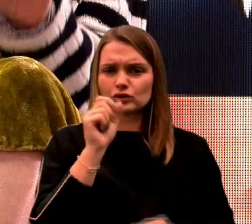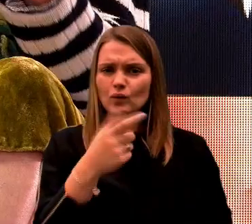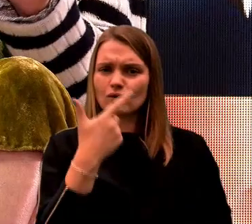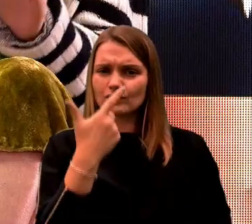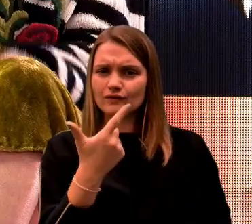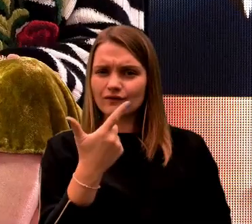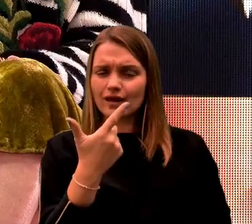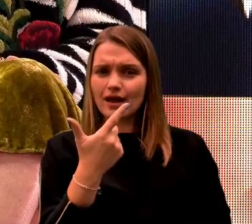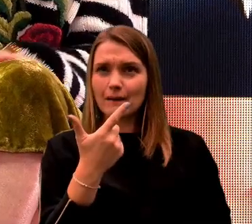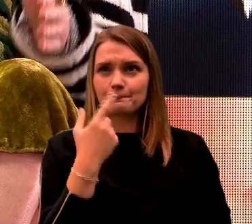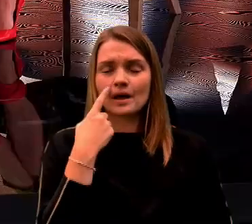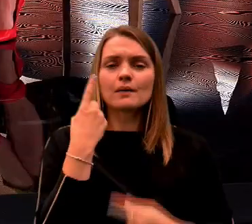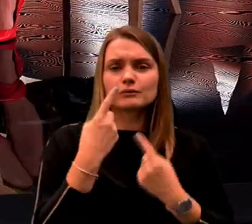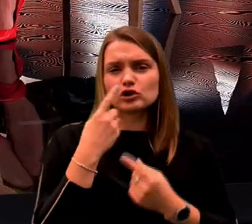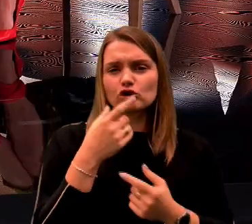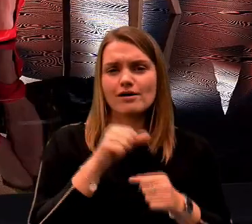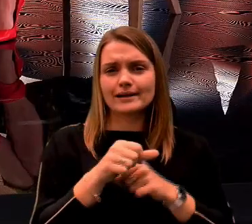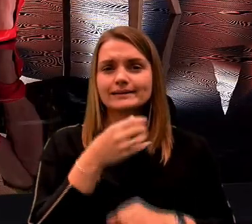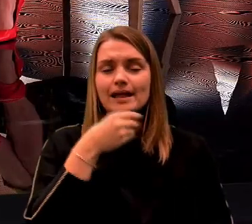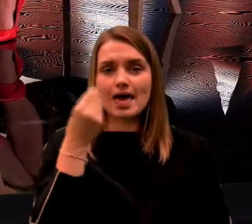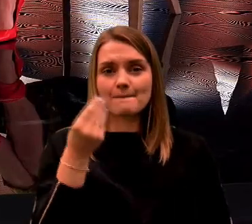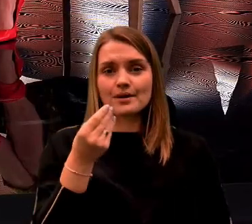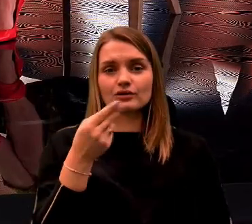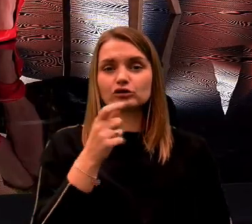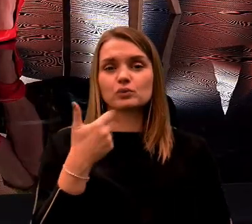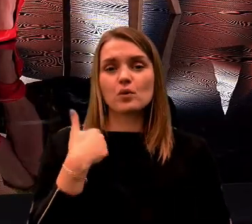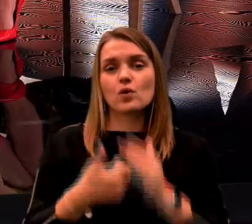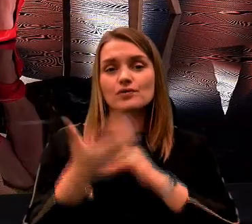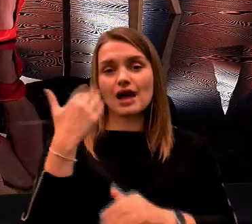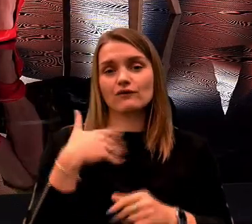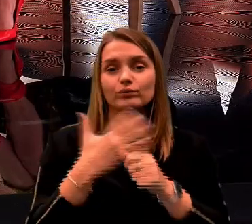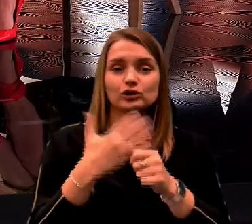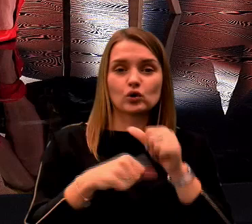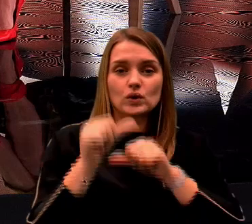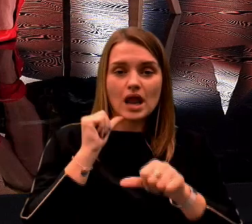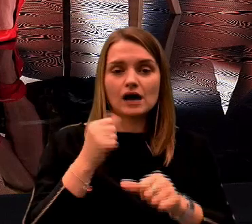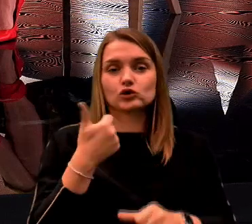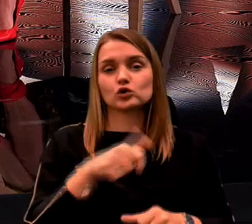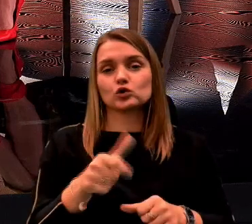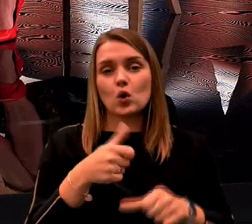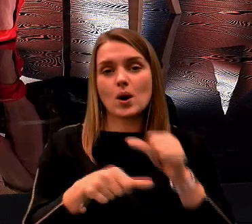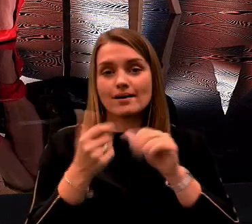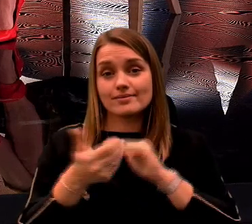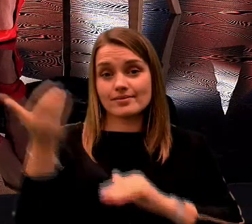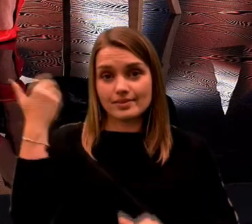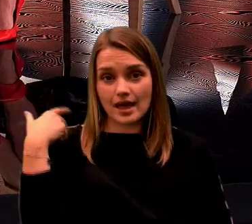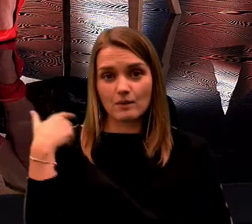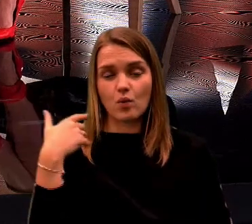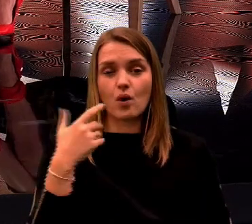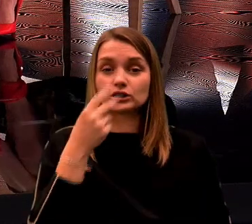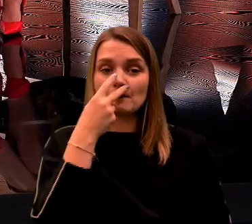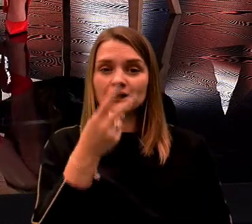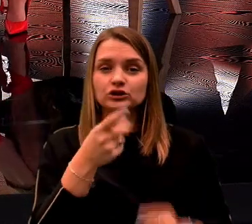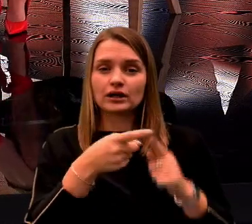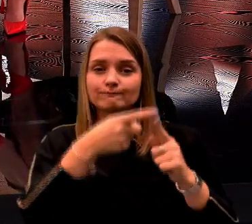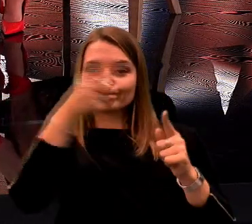myślę, że jest lepiej niż było 50 lat temu, niż było 100 lat temu, jeżeli byśmy patrzyli w takich długookresowych, przynajmniej